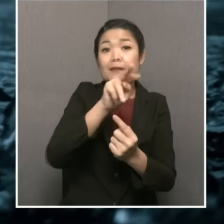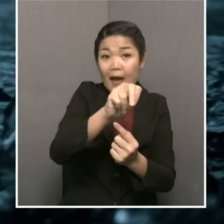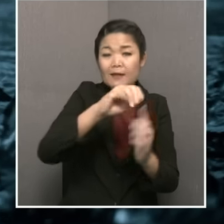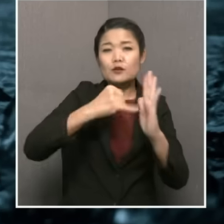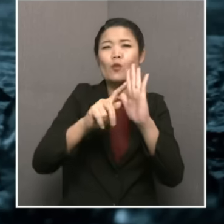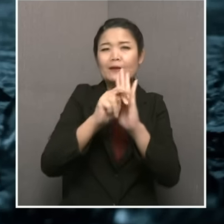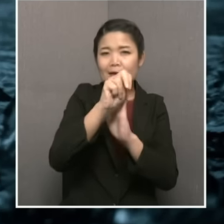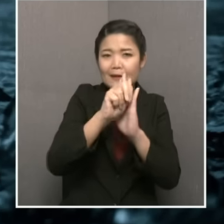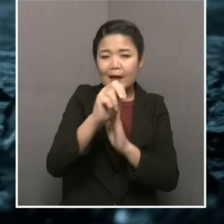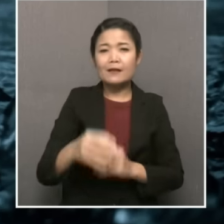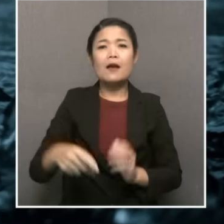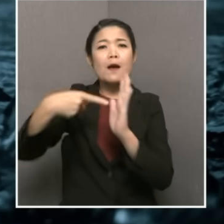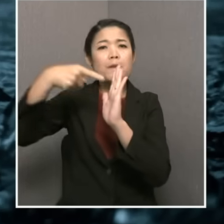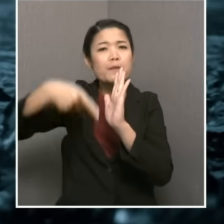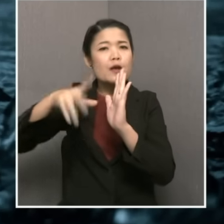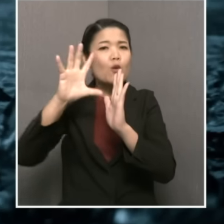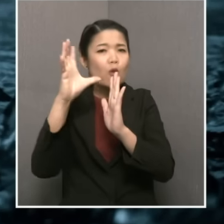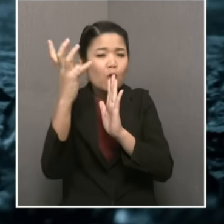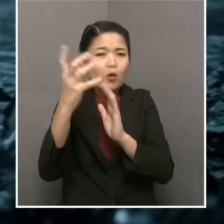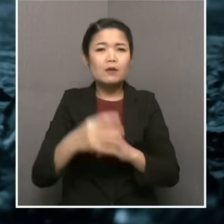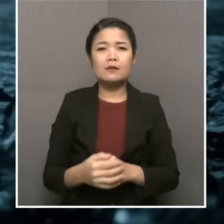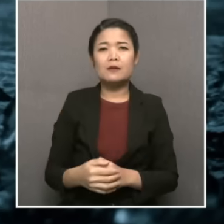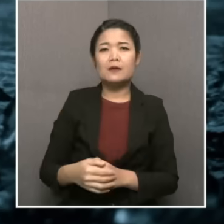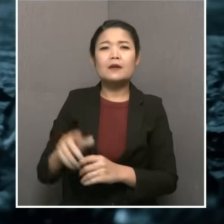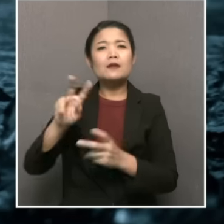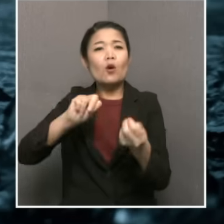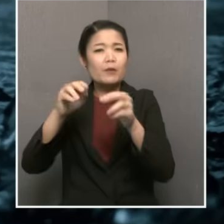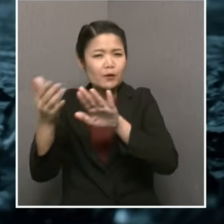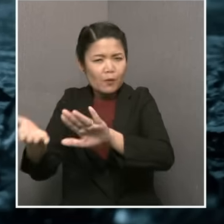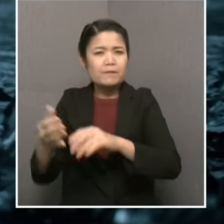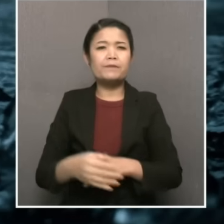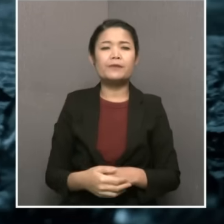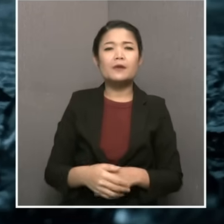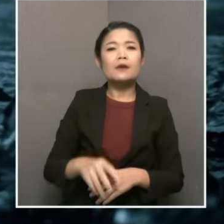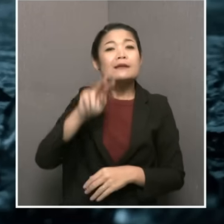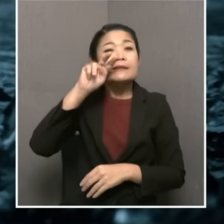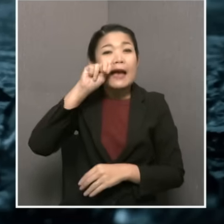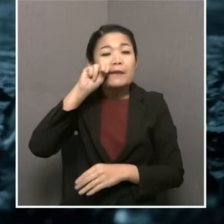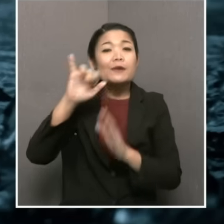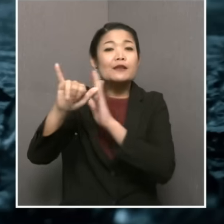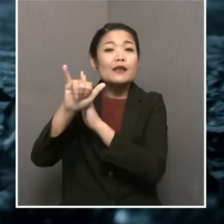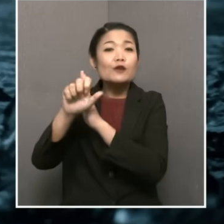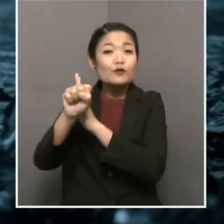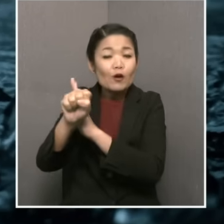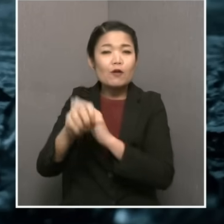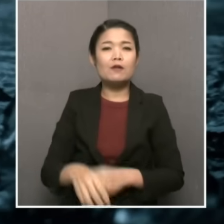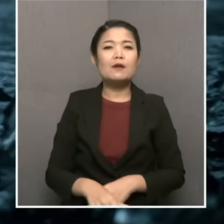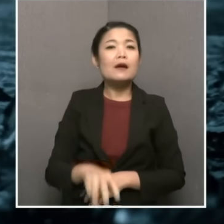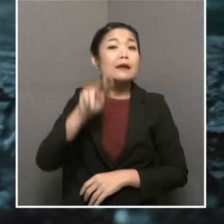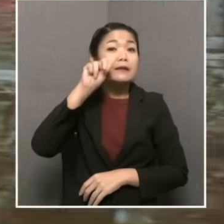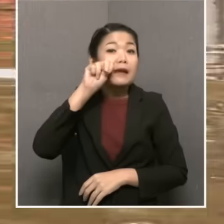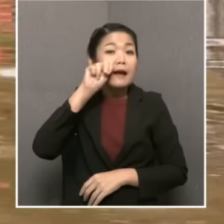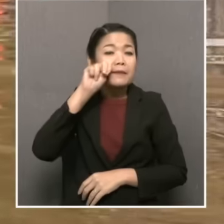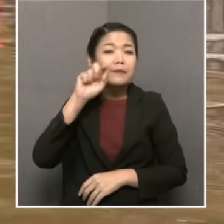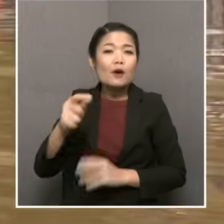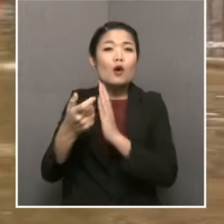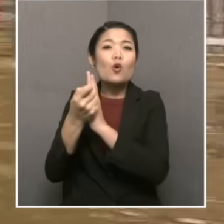แควน้อยจังหวัดพิษณุโลกลำน้ำก่ำจังหวัดนครพนมลำเซบายจังหวัดแย่โสธรลำปาอำเภอศรีธาต